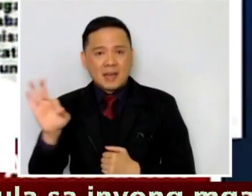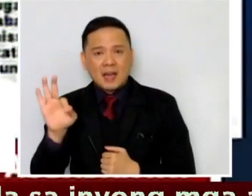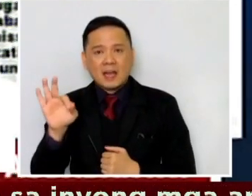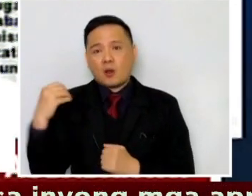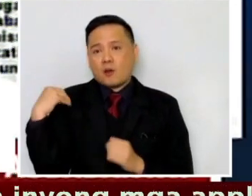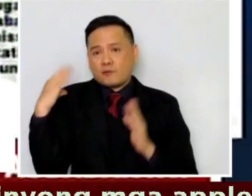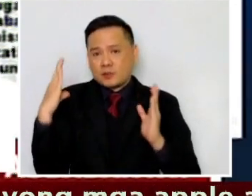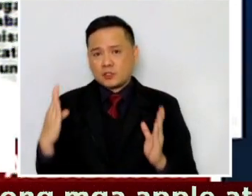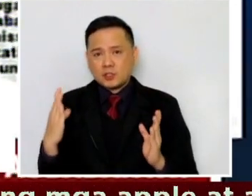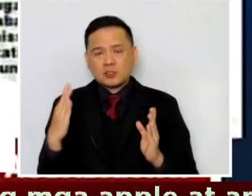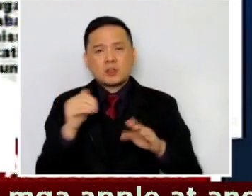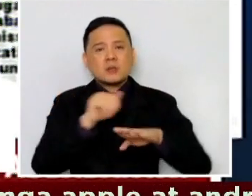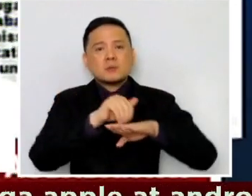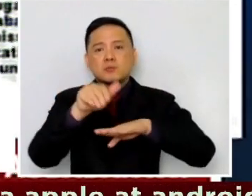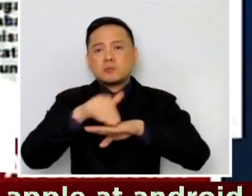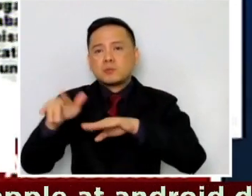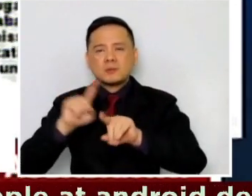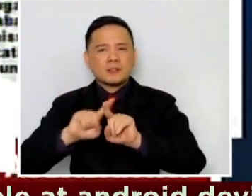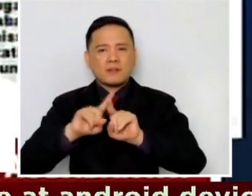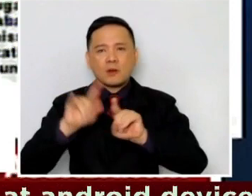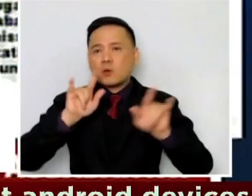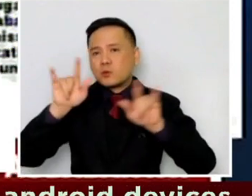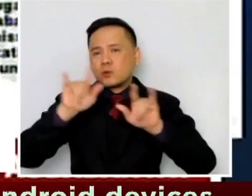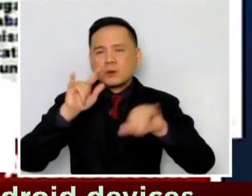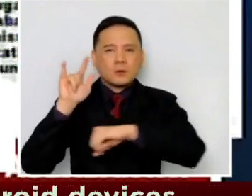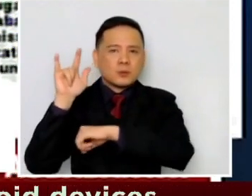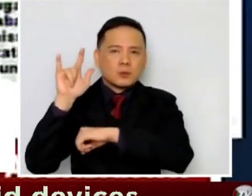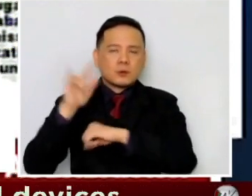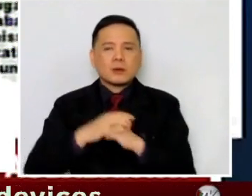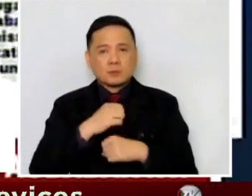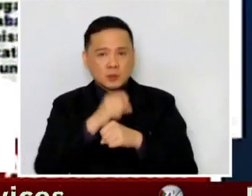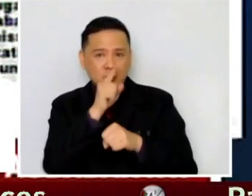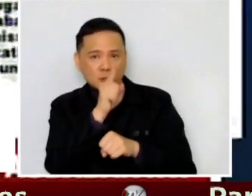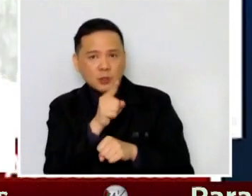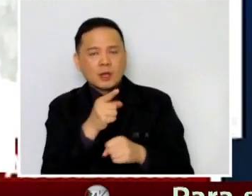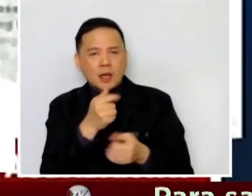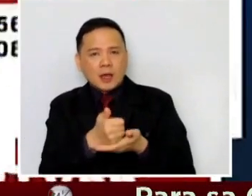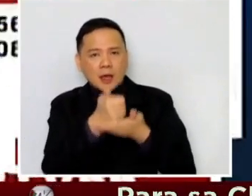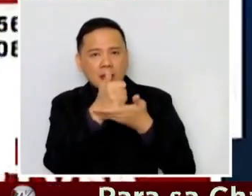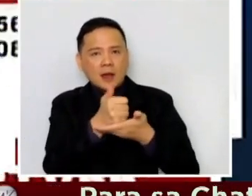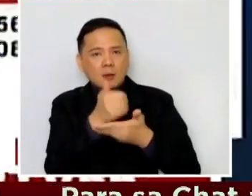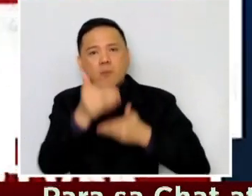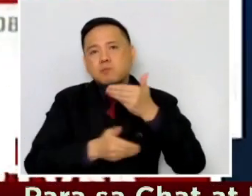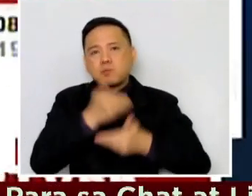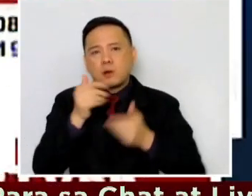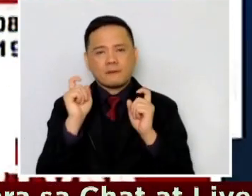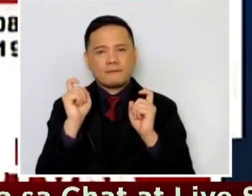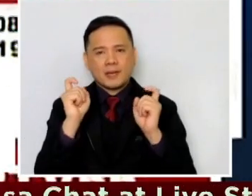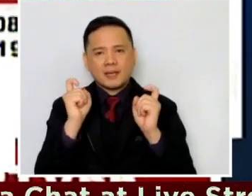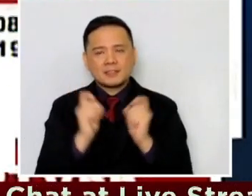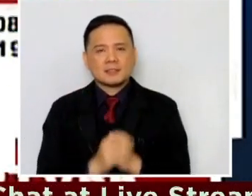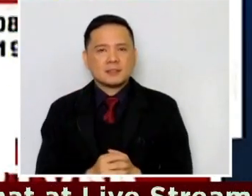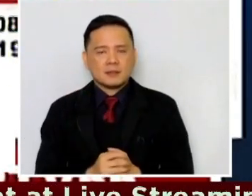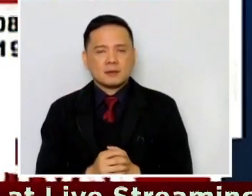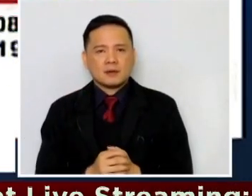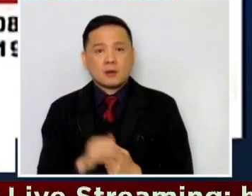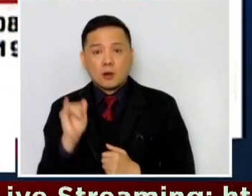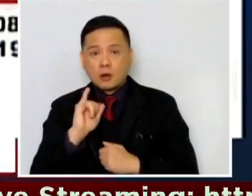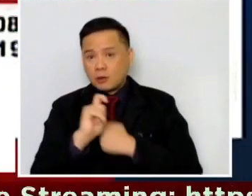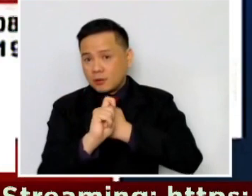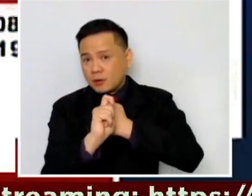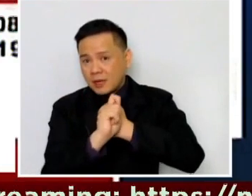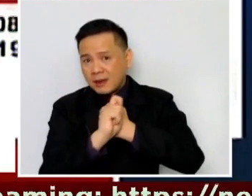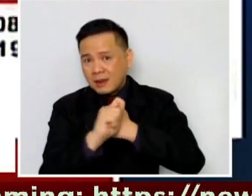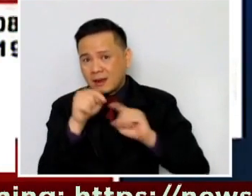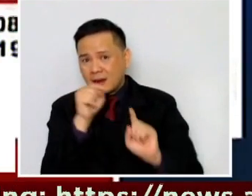major airports and seaports para po makatulong sa pagpapabilis po ng pagpaproseso. Bawal po muna temporarily itong mga